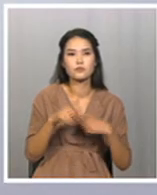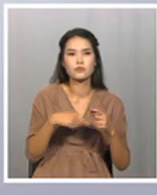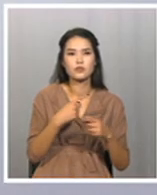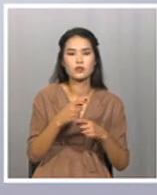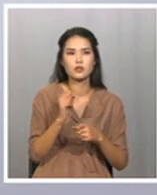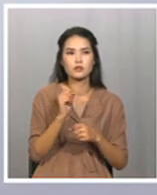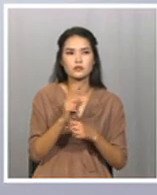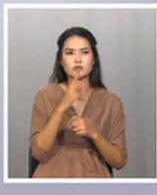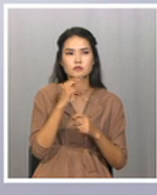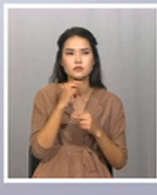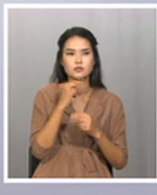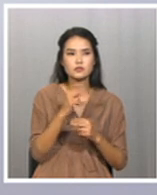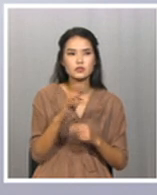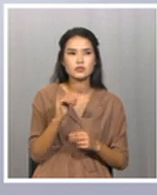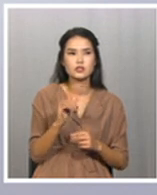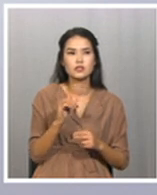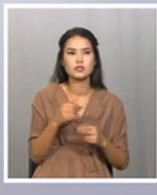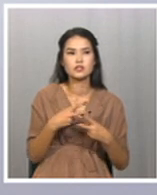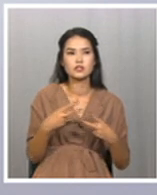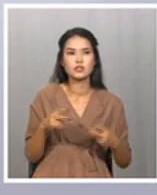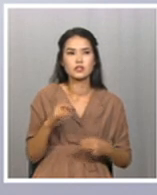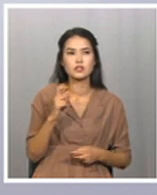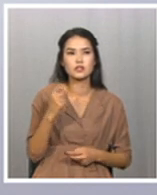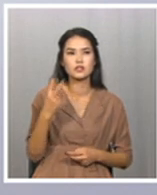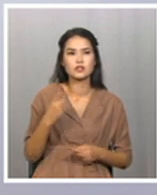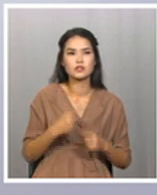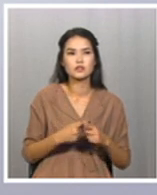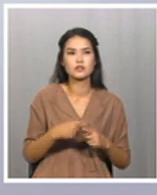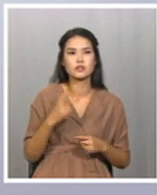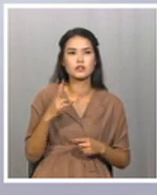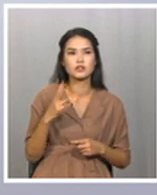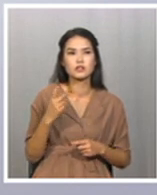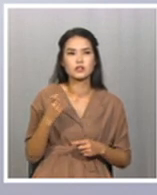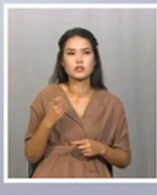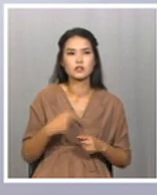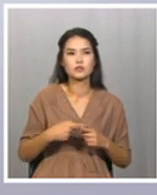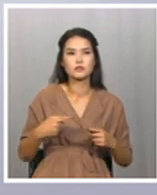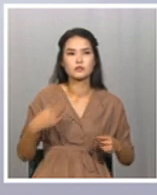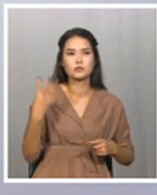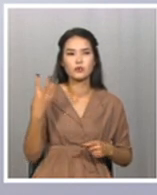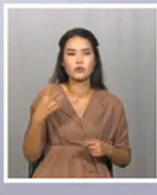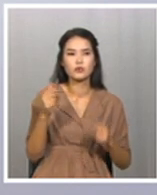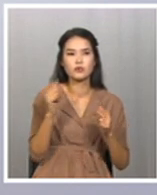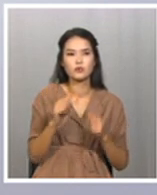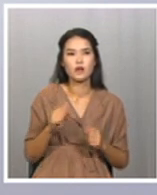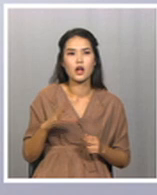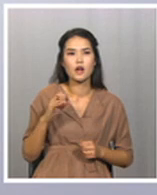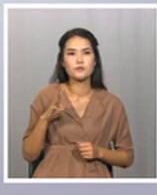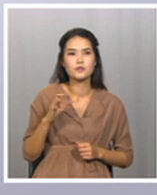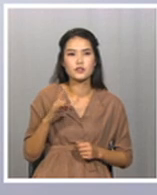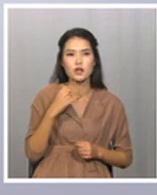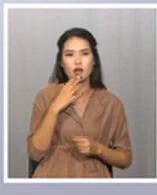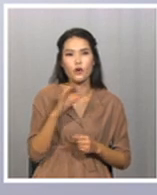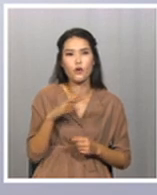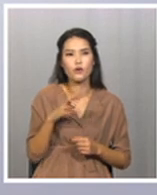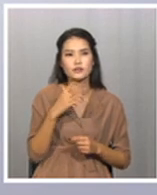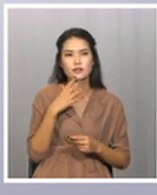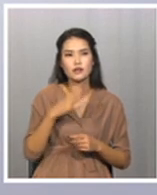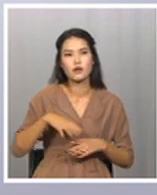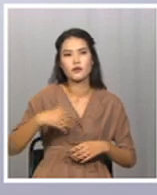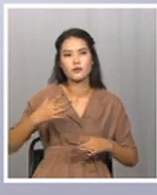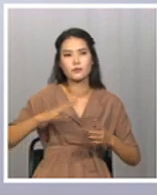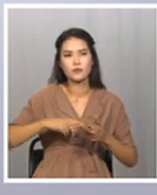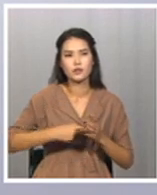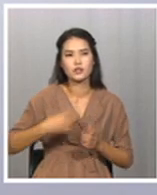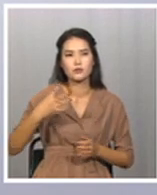келесі тапсырманы орындайық. Игіртен x квадрат қосылған 2x минус 4 функциясының абсцисса өсінің оң